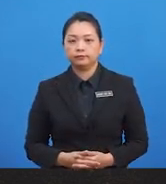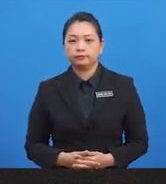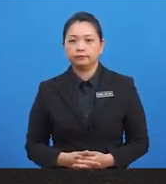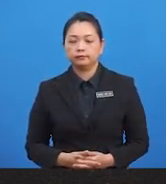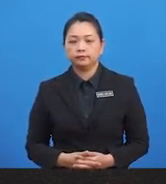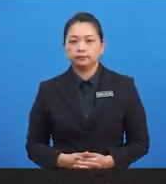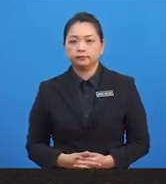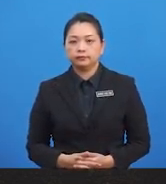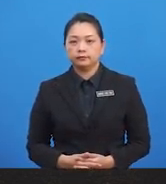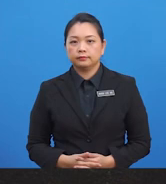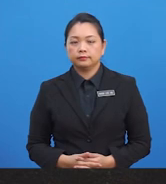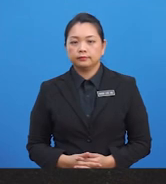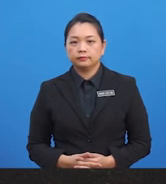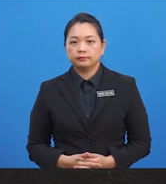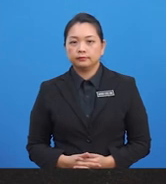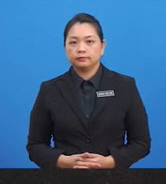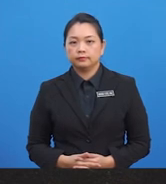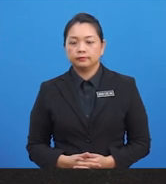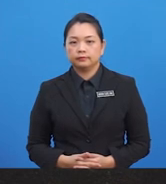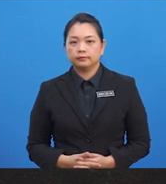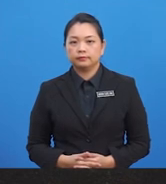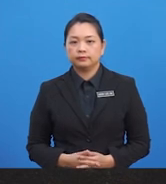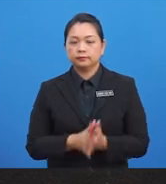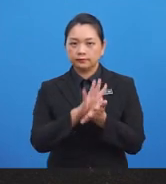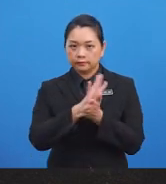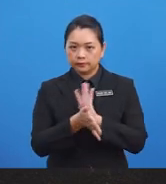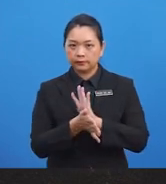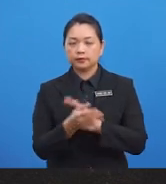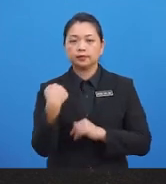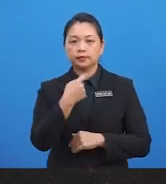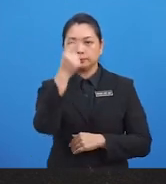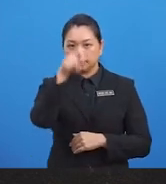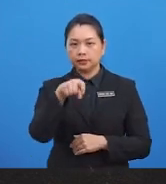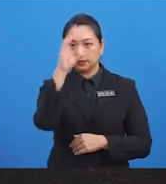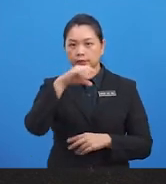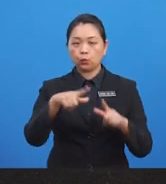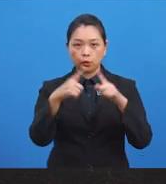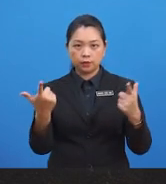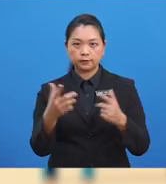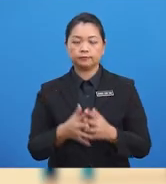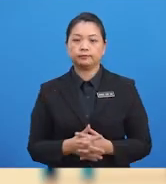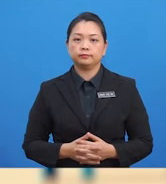Oleh sebab itu, kita perlu mencari luas itu secara berasingan.